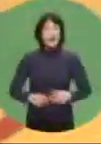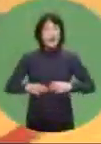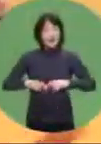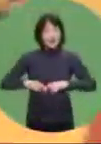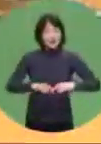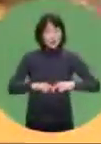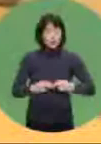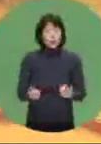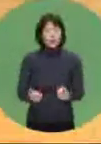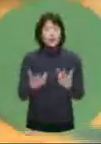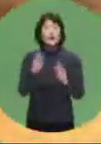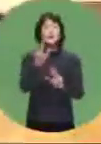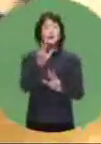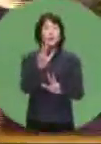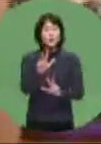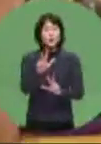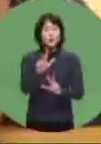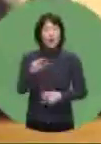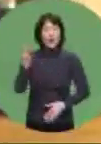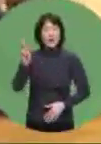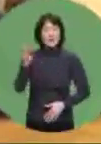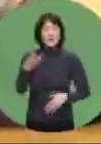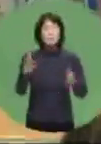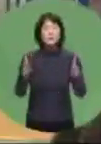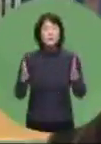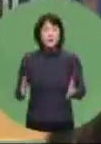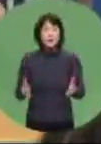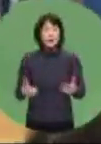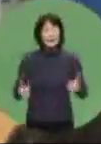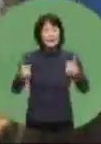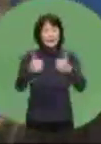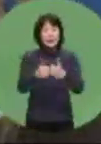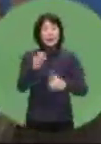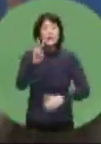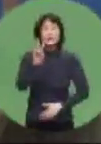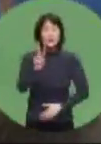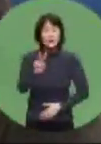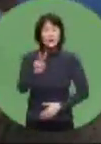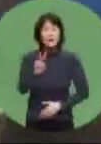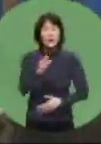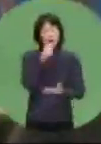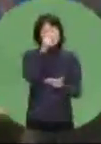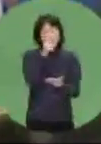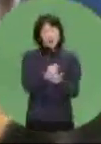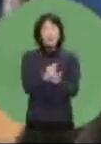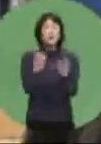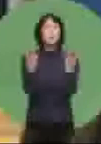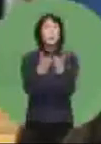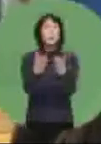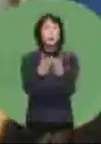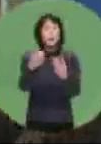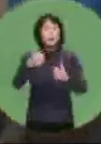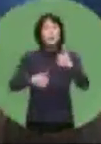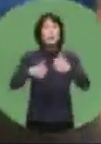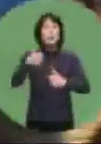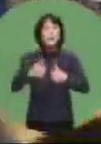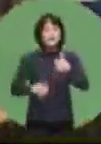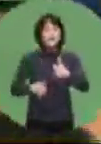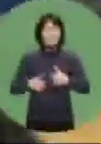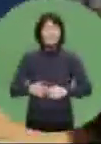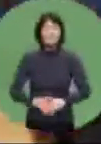レスリングの新しいルールは3分間2ピリオドで戦い、決めた技の合計ポイントを競います